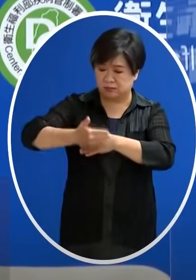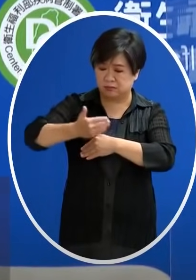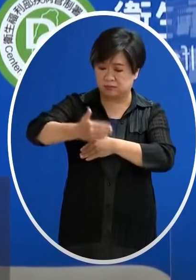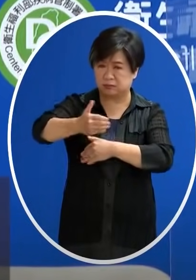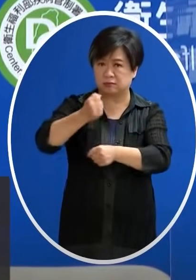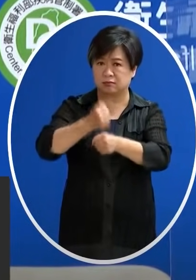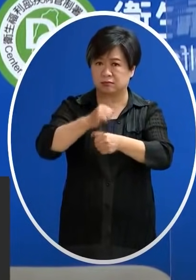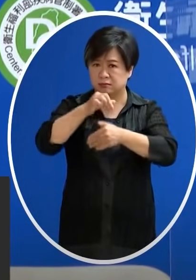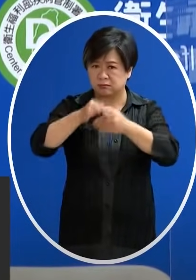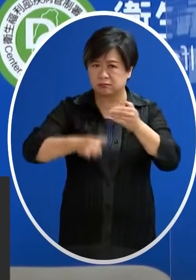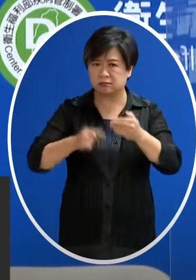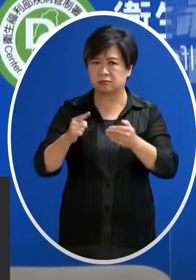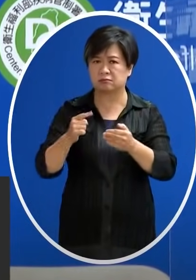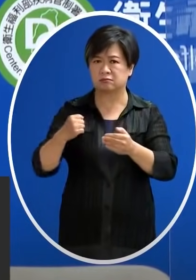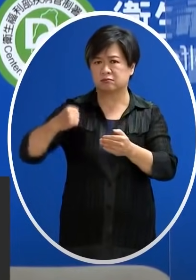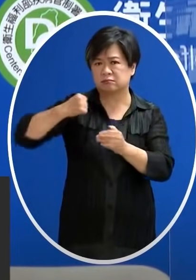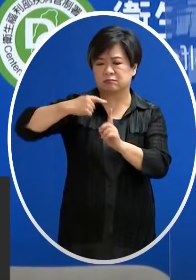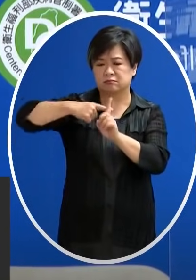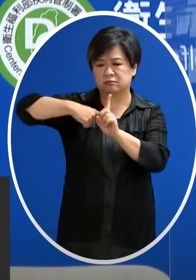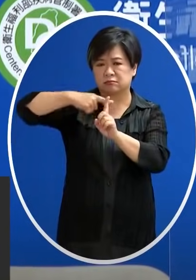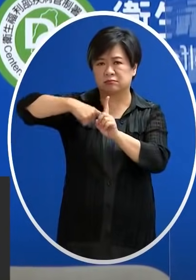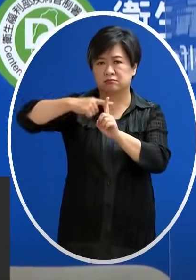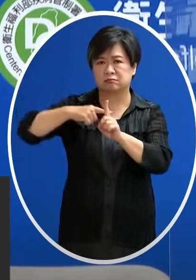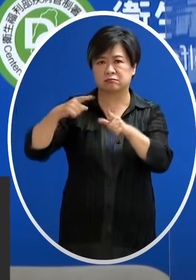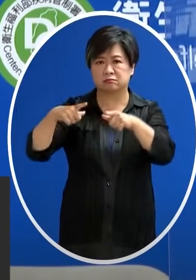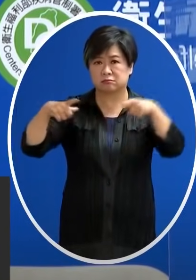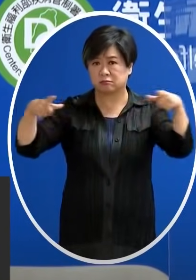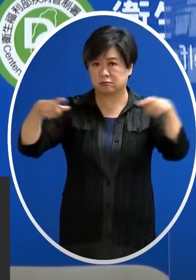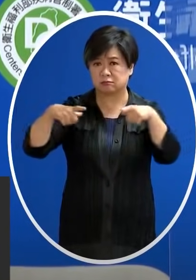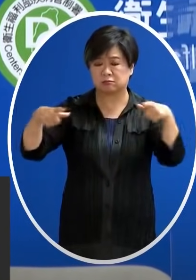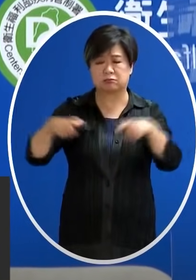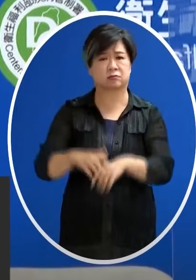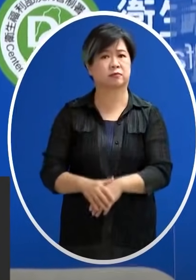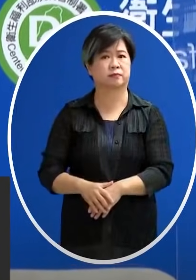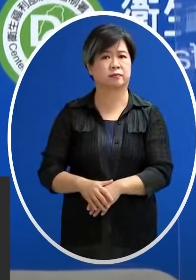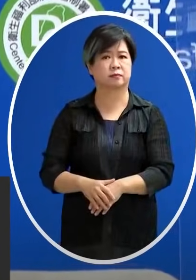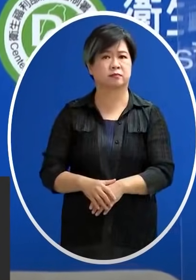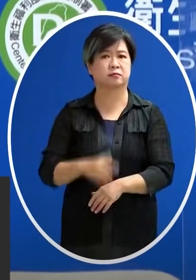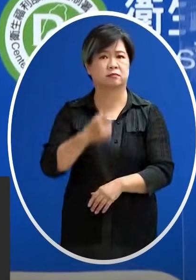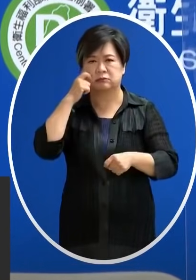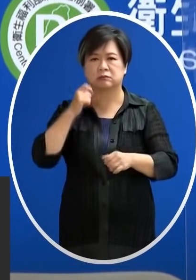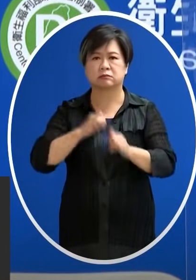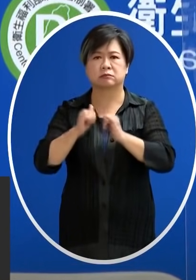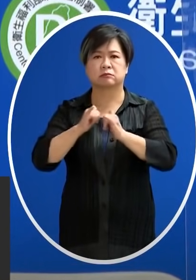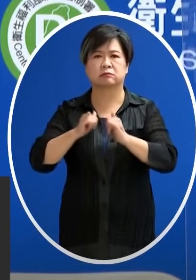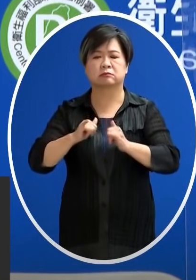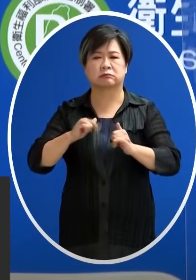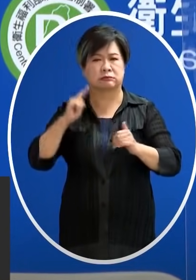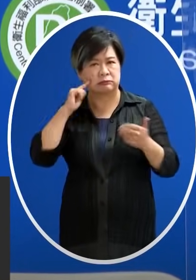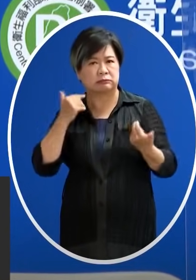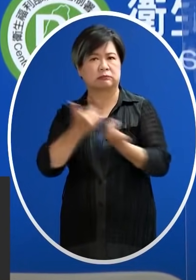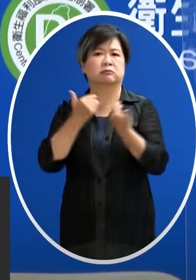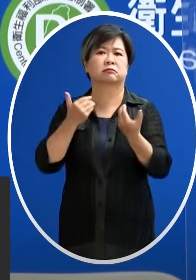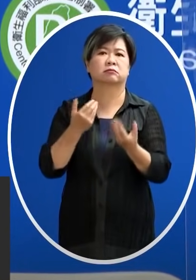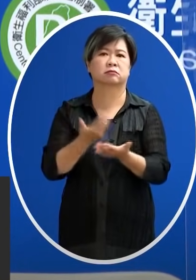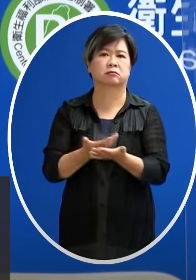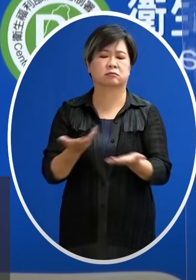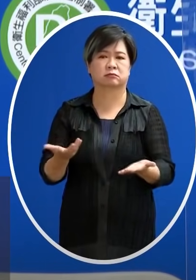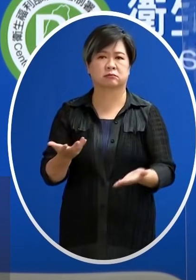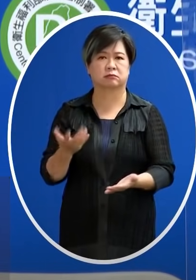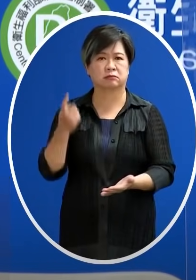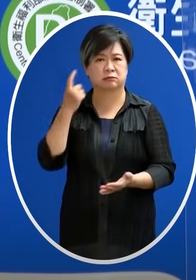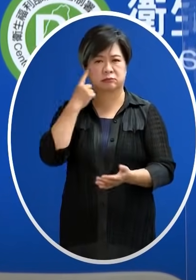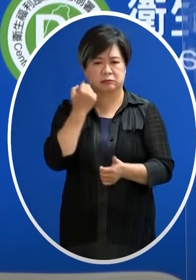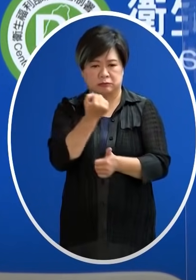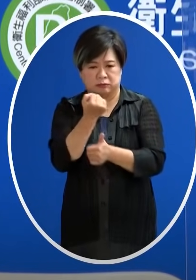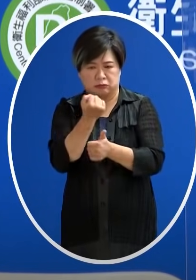施到多强，好，那规模上面那当然需要去研判。好，但是怎么样叫做一个最适